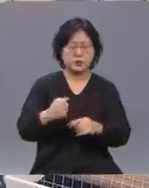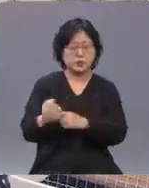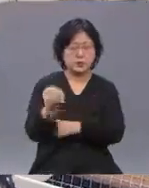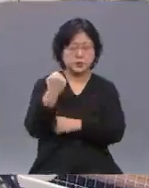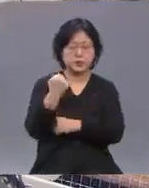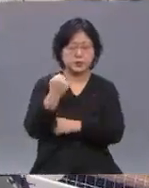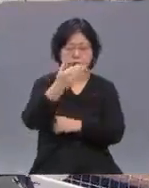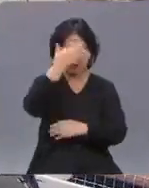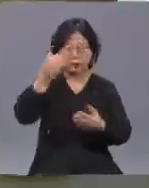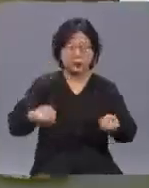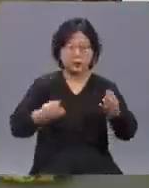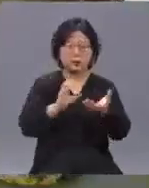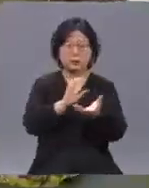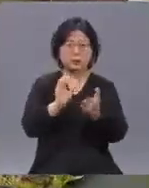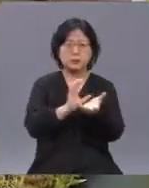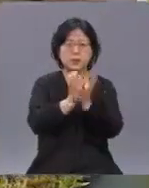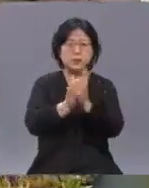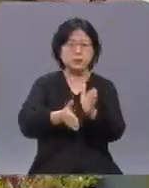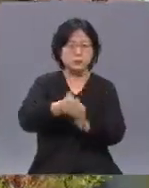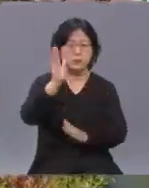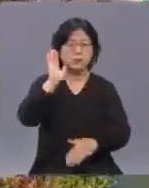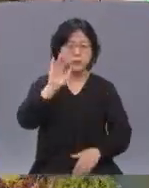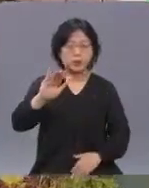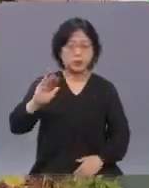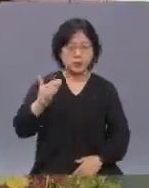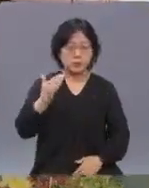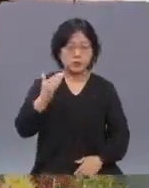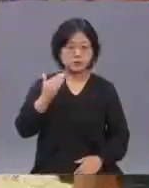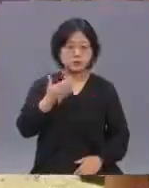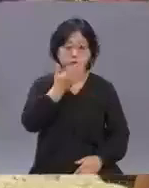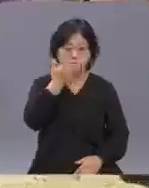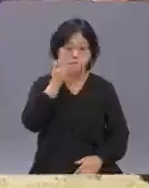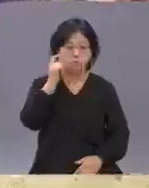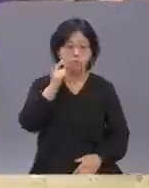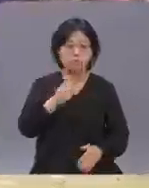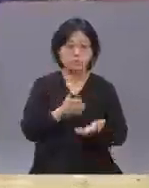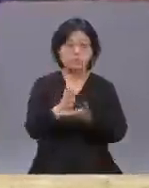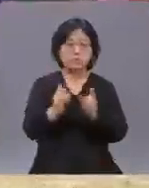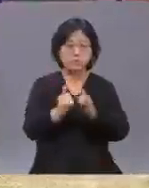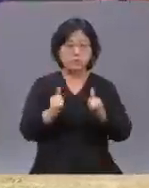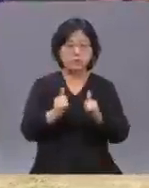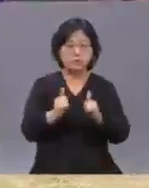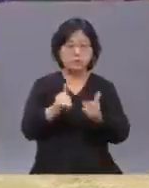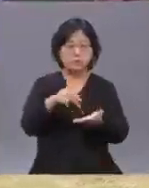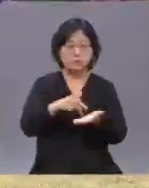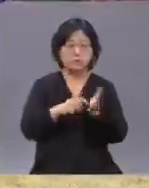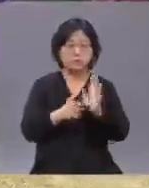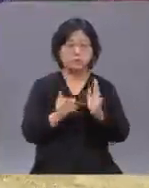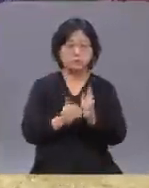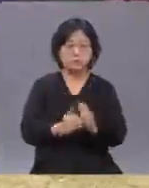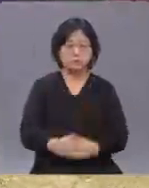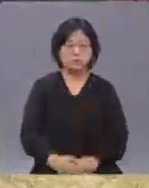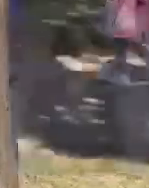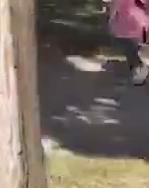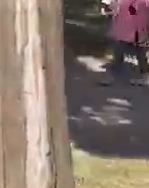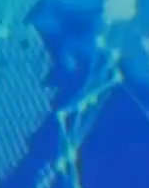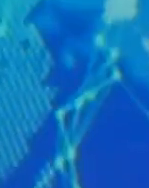박람회 이후 정원도시의 미래가 될 수 있다고 전문가들은 말하고 있습니다 KBS 뉴스 백미선입니다